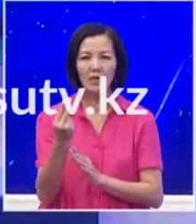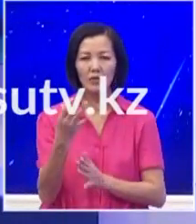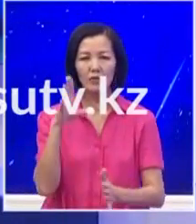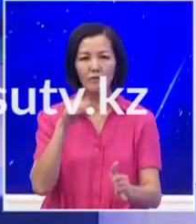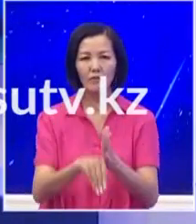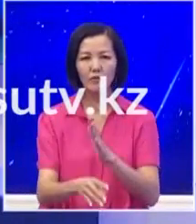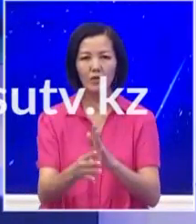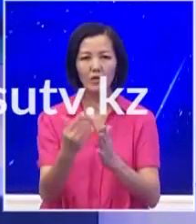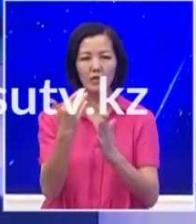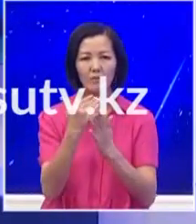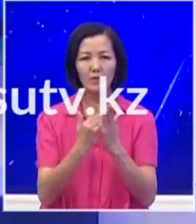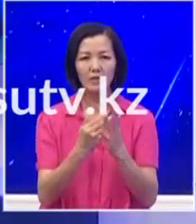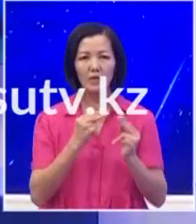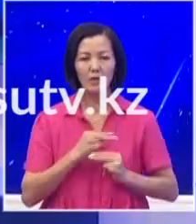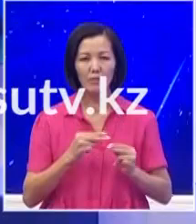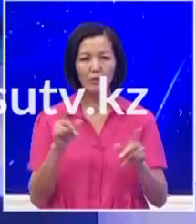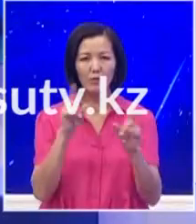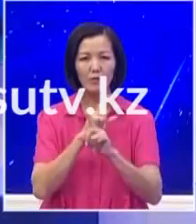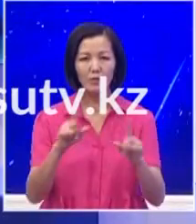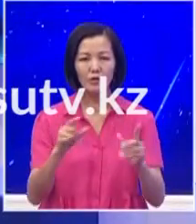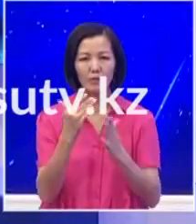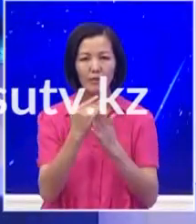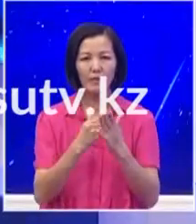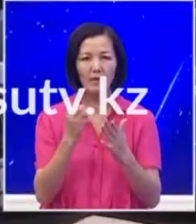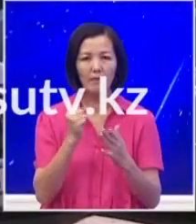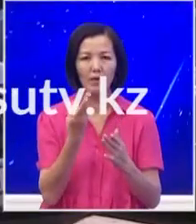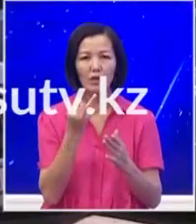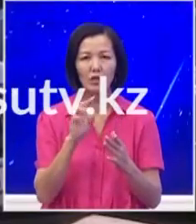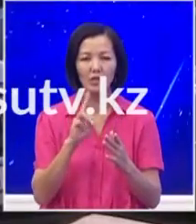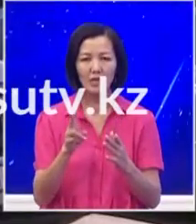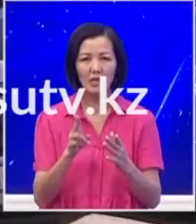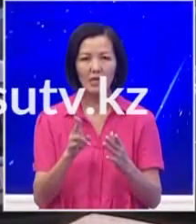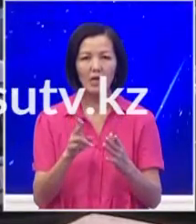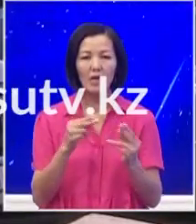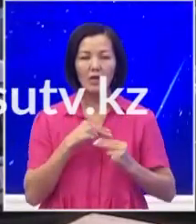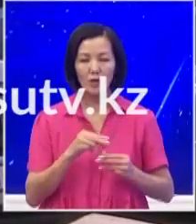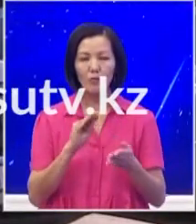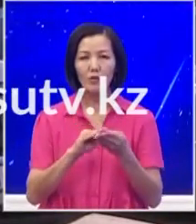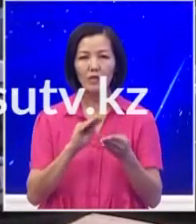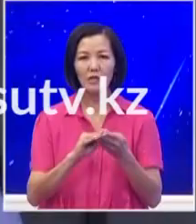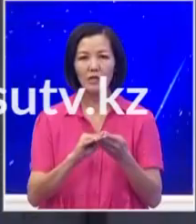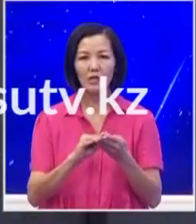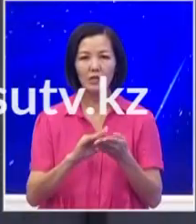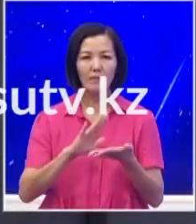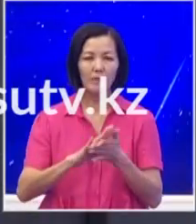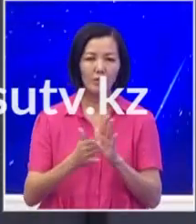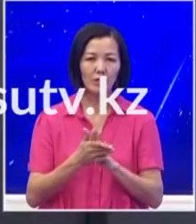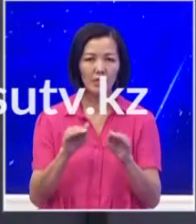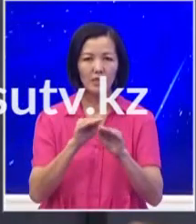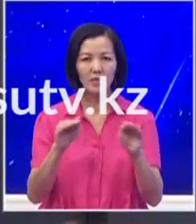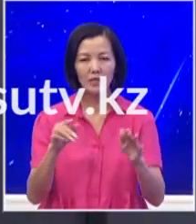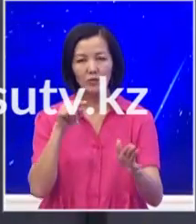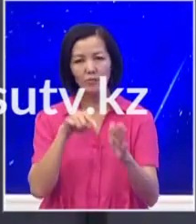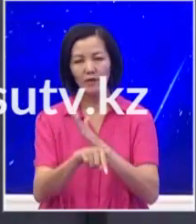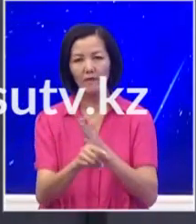список работающих учреждений по программе АШИК. Условия и принцип работы те же – подтвердить свой эпидемиологический статус при